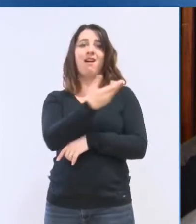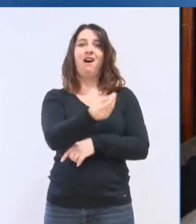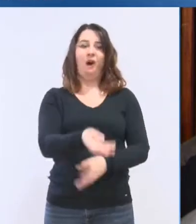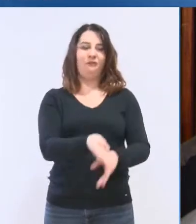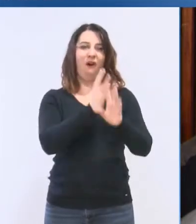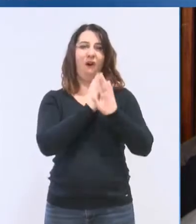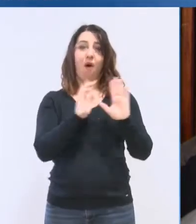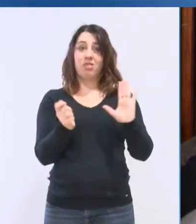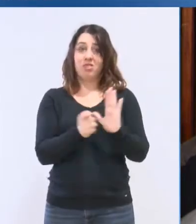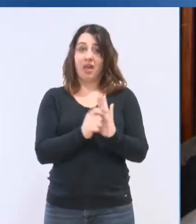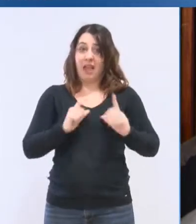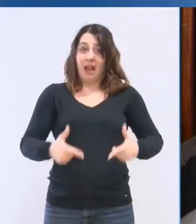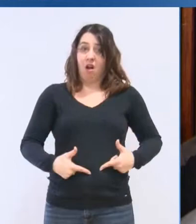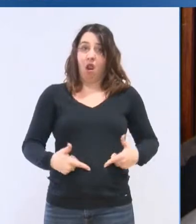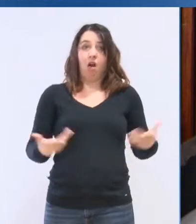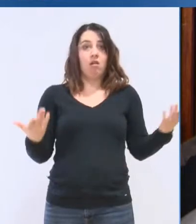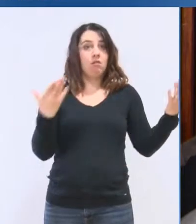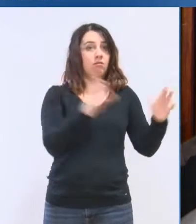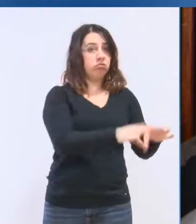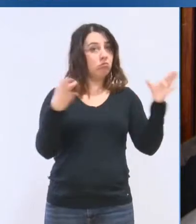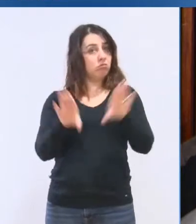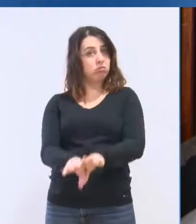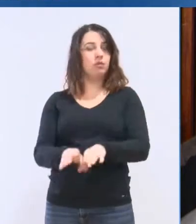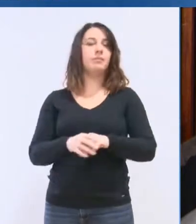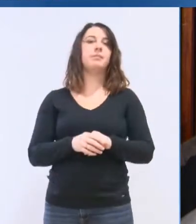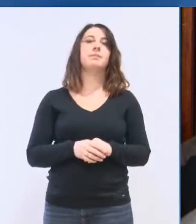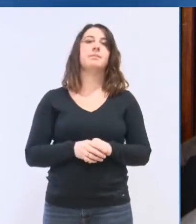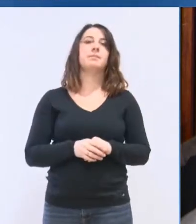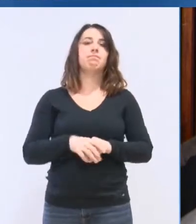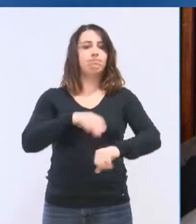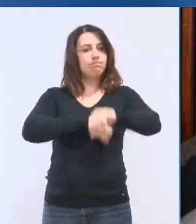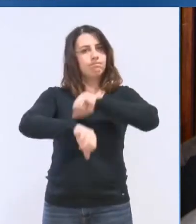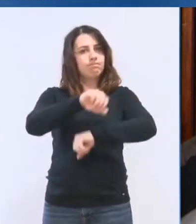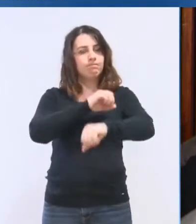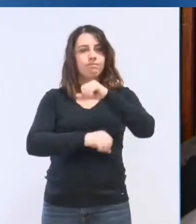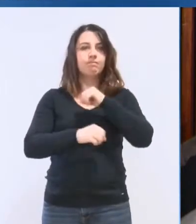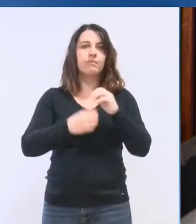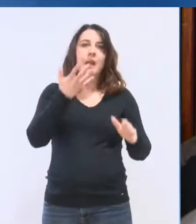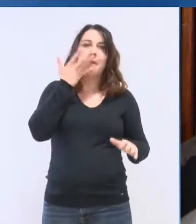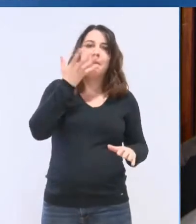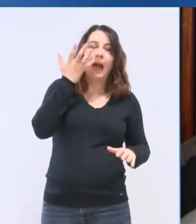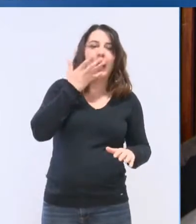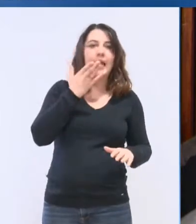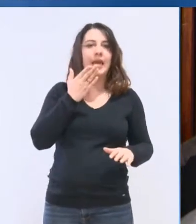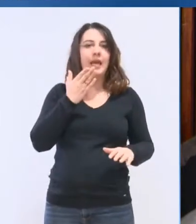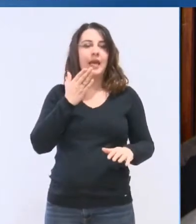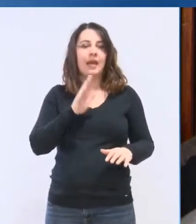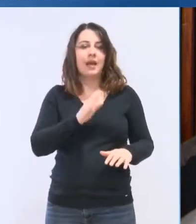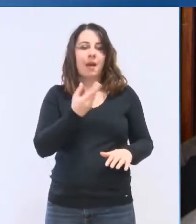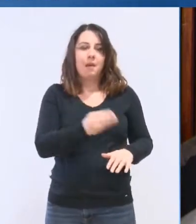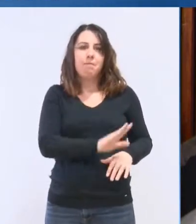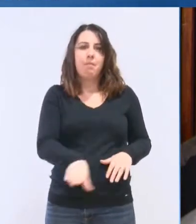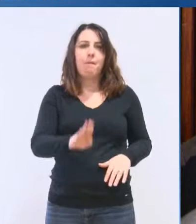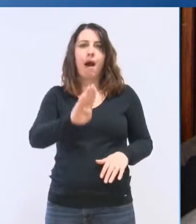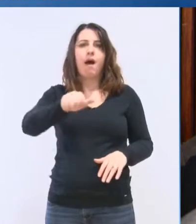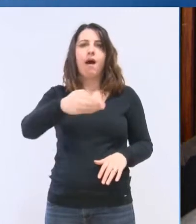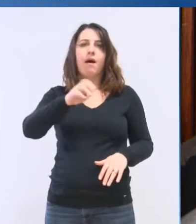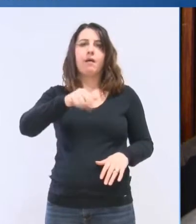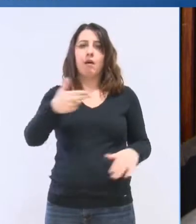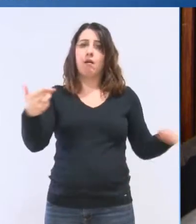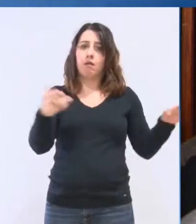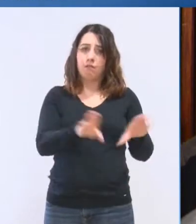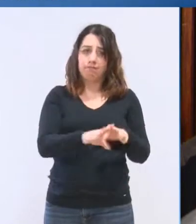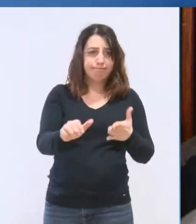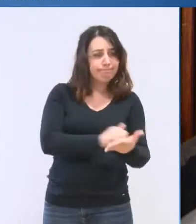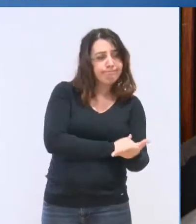temps scolaire, ont été fermées. Le dispositif Par les bambins a été supprimé. Vous avez annoncé qu'il n'y aurait